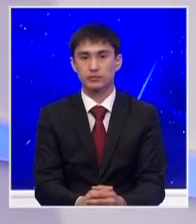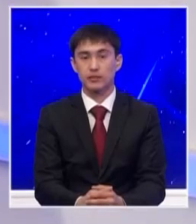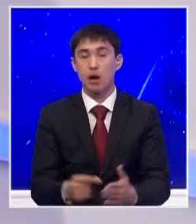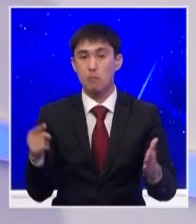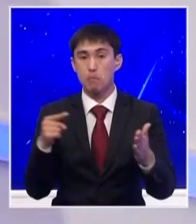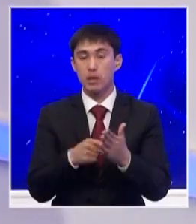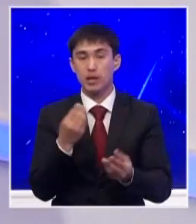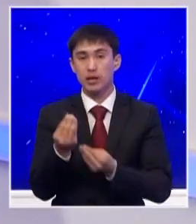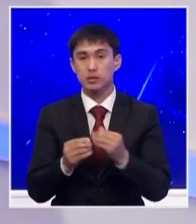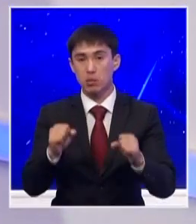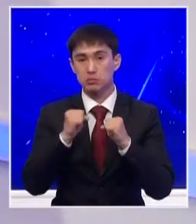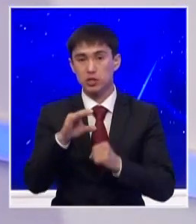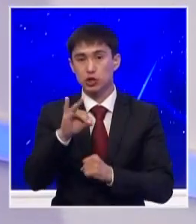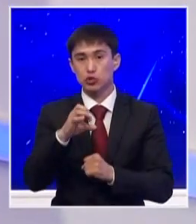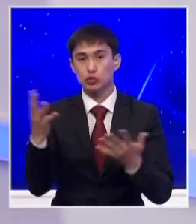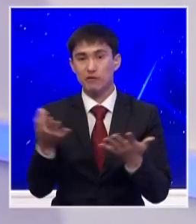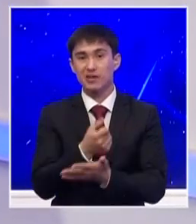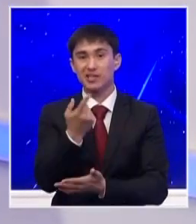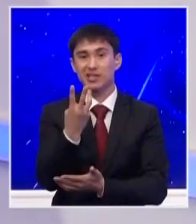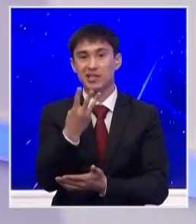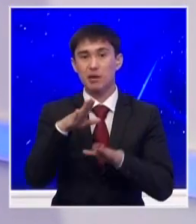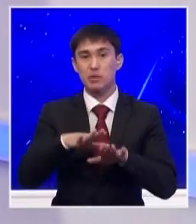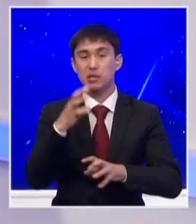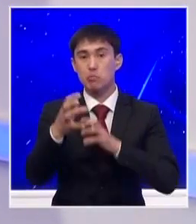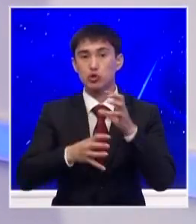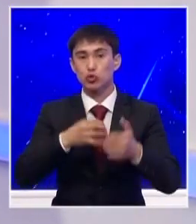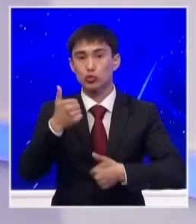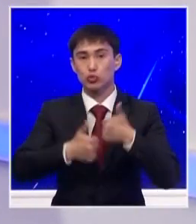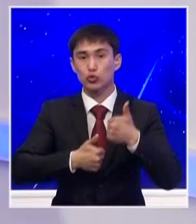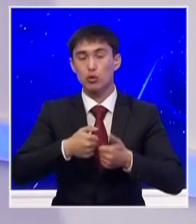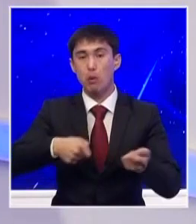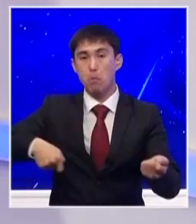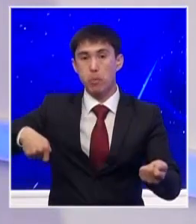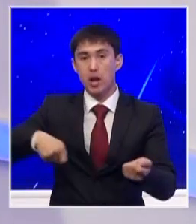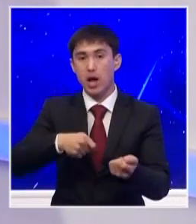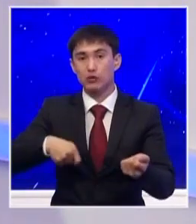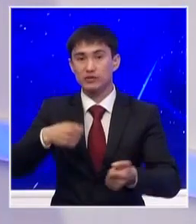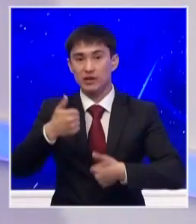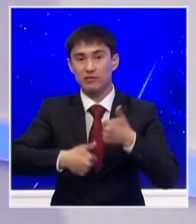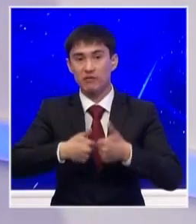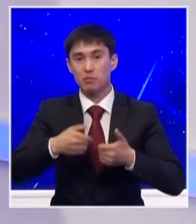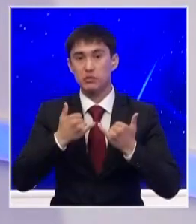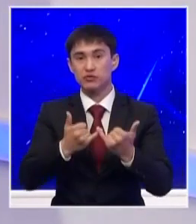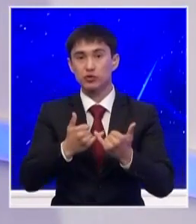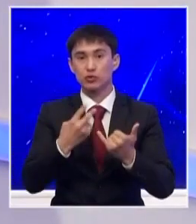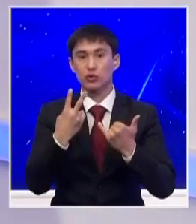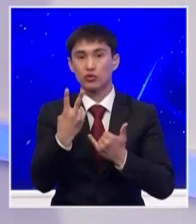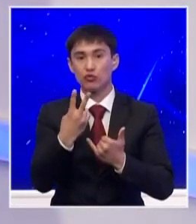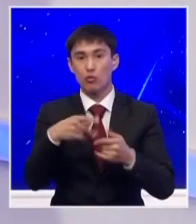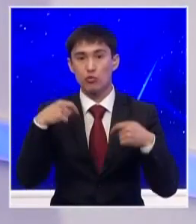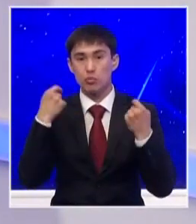Меткая игра. Спортсмены ЖТСУ завоевали 3-е место на международном турнире по бильярду в соревнованиях, посвященных